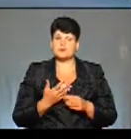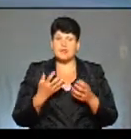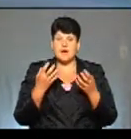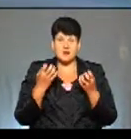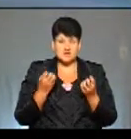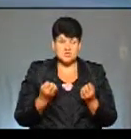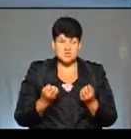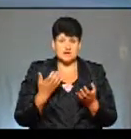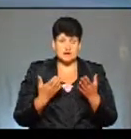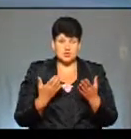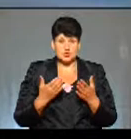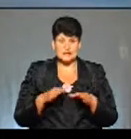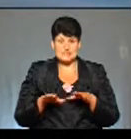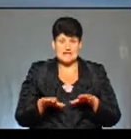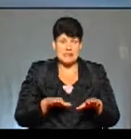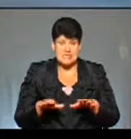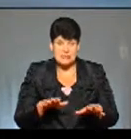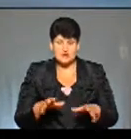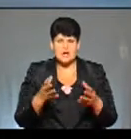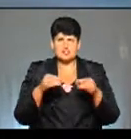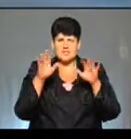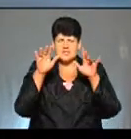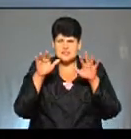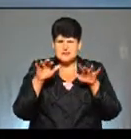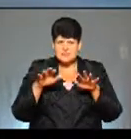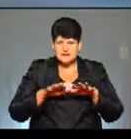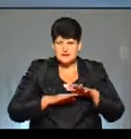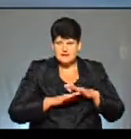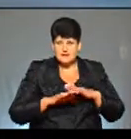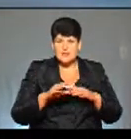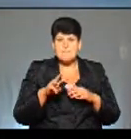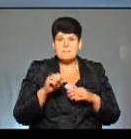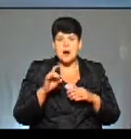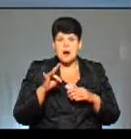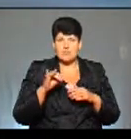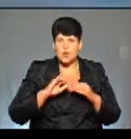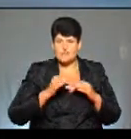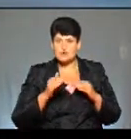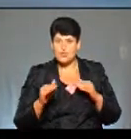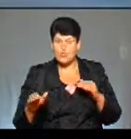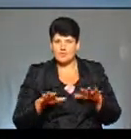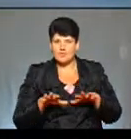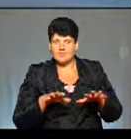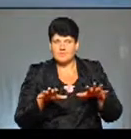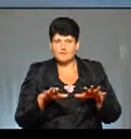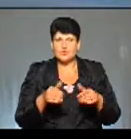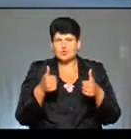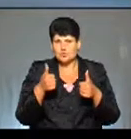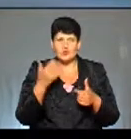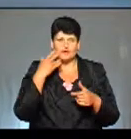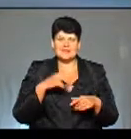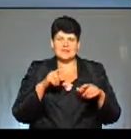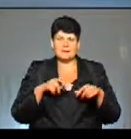якщо, не дай Боже, слизько, а ще сніг притрусив у ці мармурові сходи, добре, коли ти бігаєш і скачеш, і